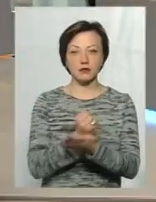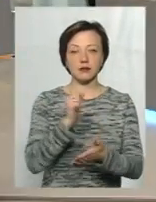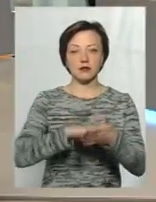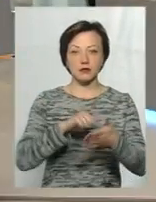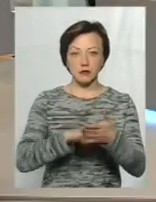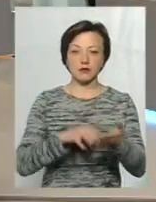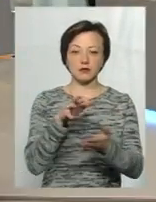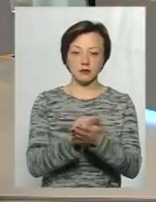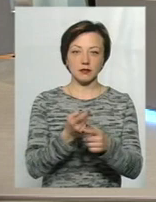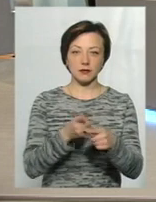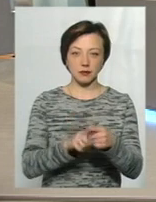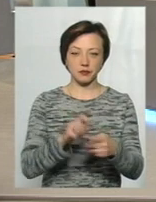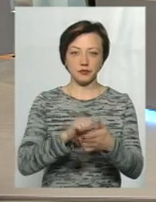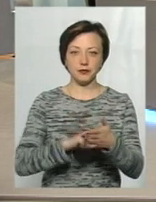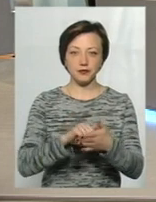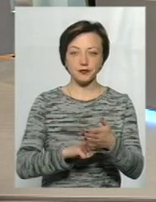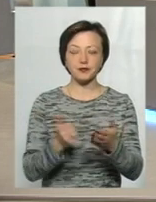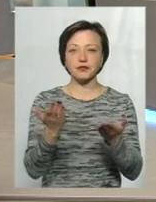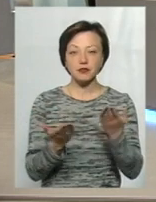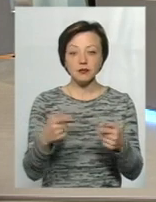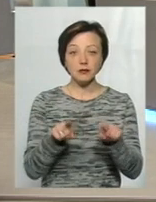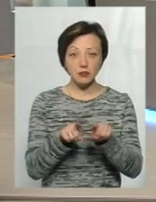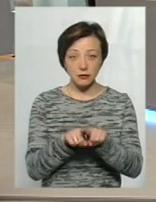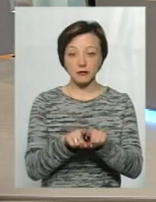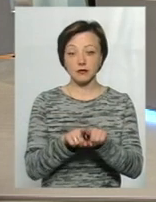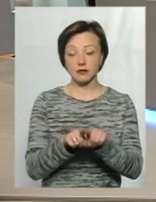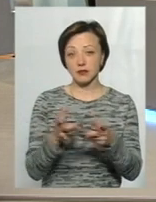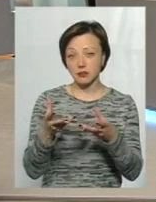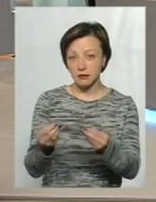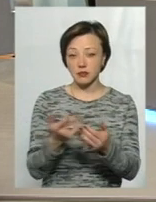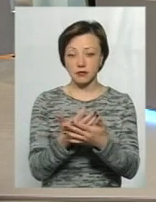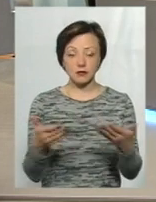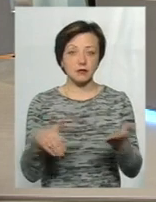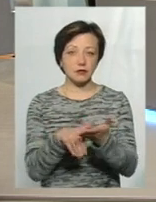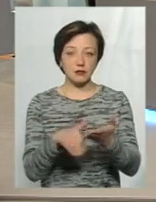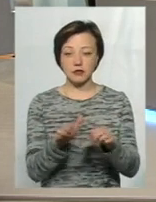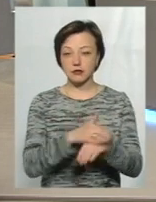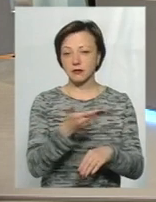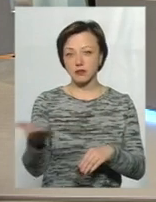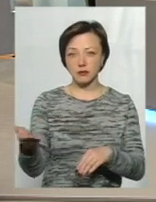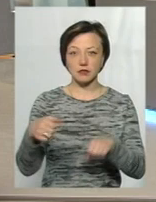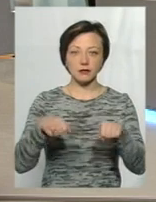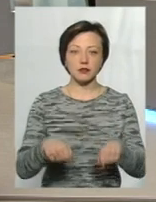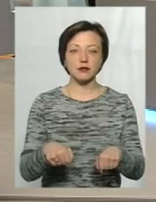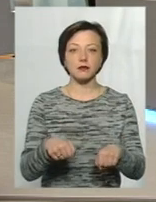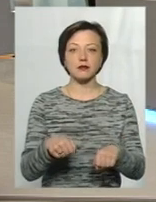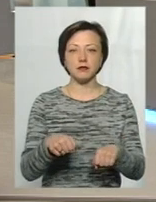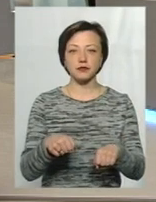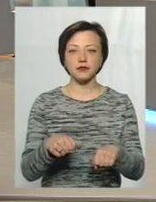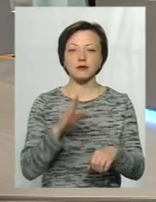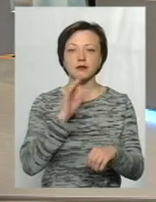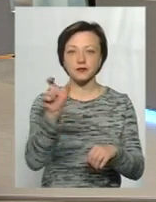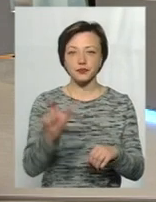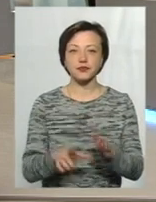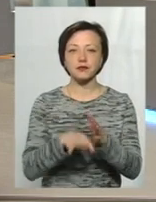і займатися же цією причиною. Якщо буде така причина, на яку можна вплинути різними методами, то, будь ласка, це право знову ж жінки в виборі